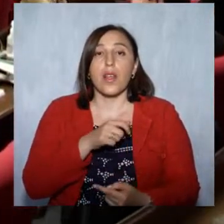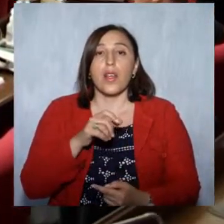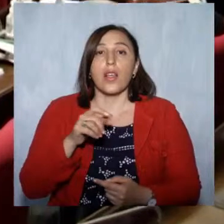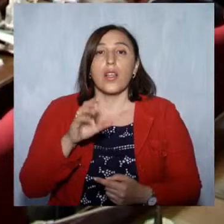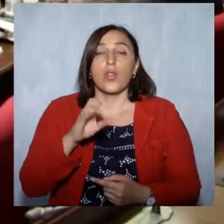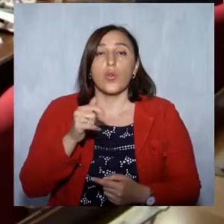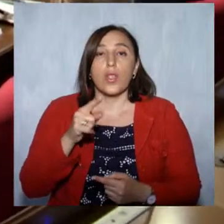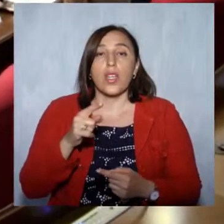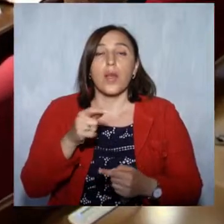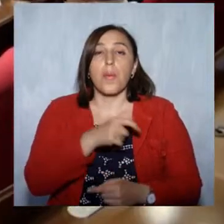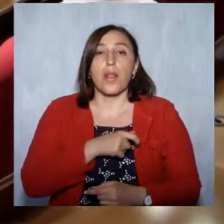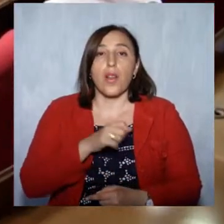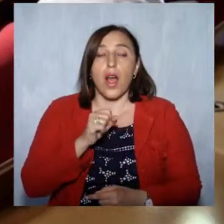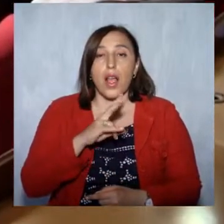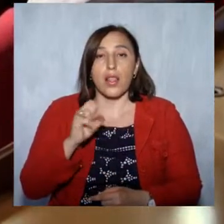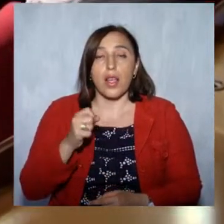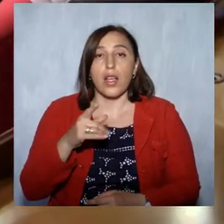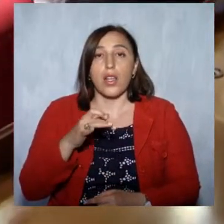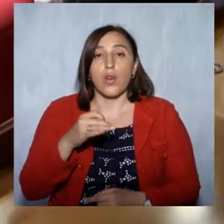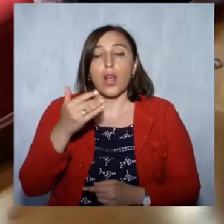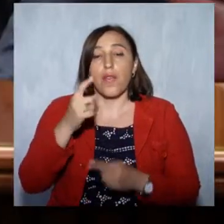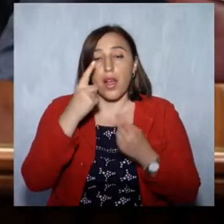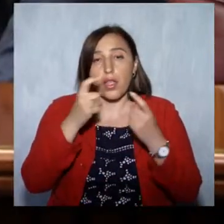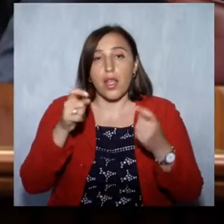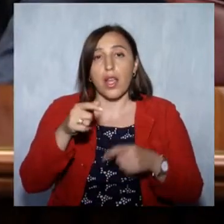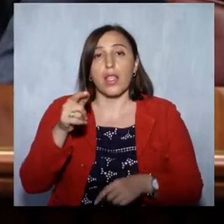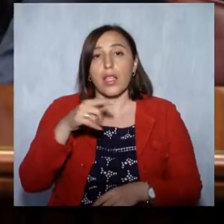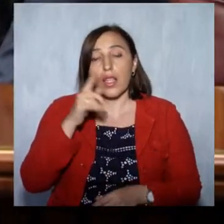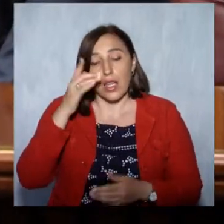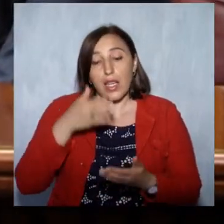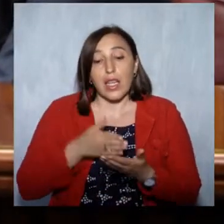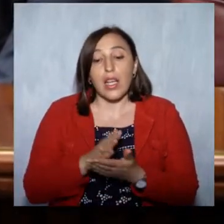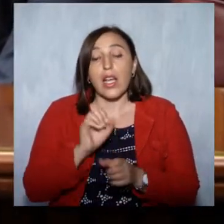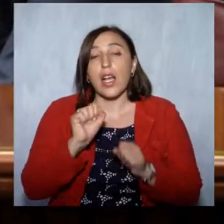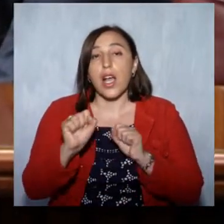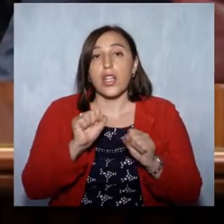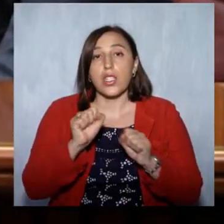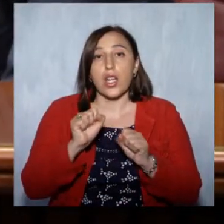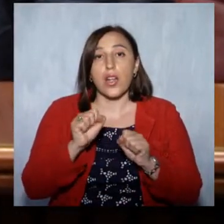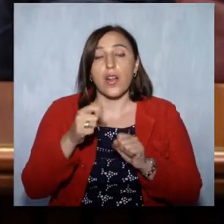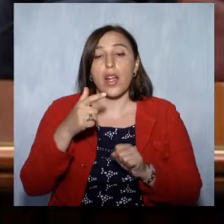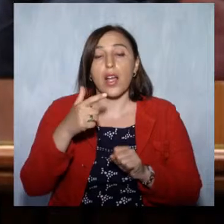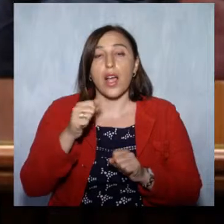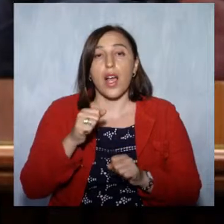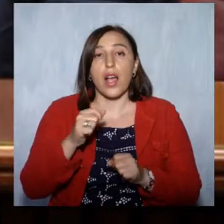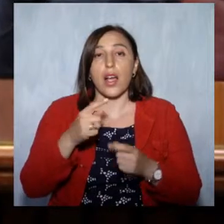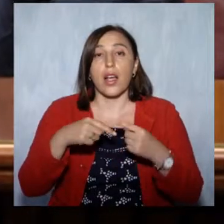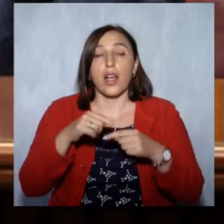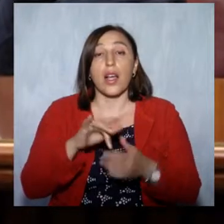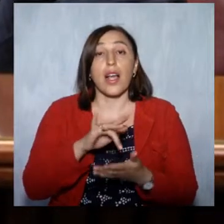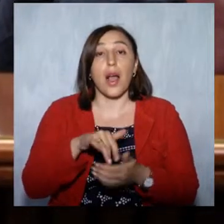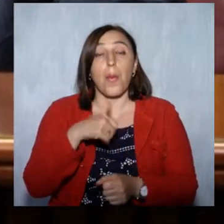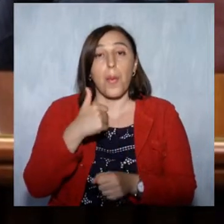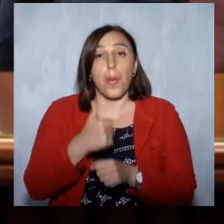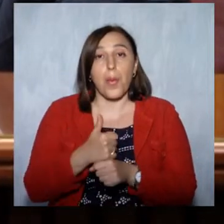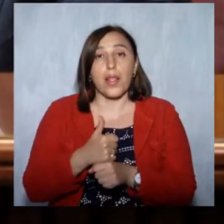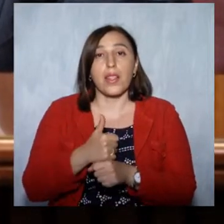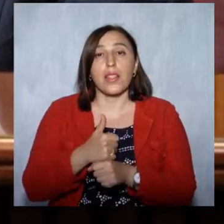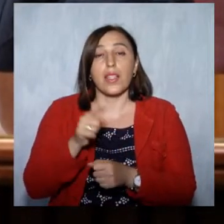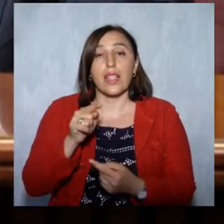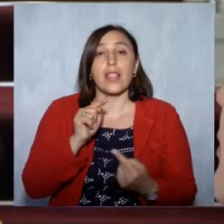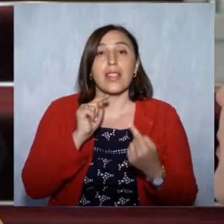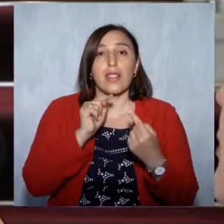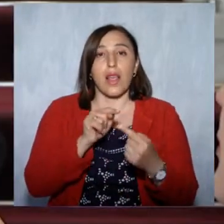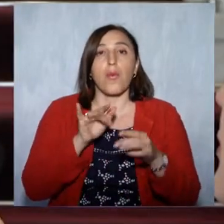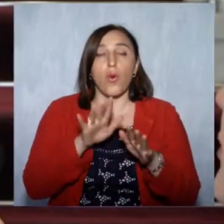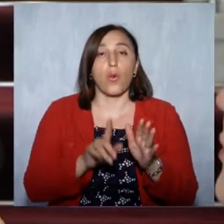պատգամավոր Աննա Գրիգորյանն ու հայտարարել, որ սա իշխանությունների կողմից Կապանի քաղաքապետ Գևորգ Փարսյանի դեմ սկսված քաղաքական գործընթաց